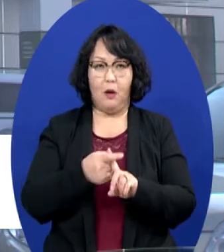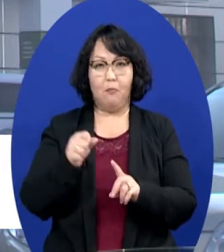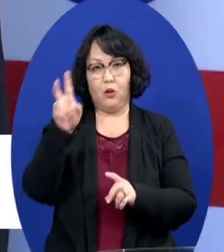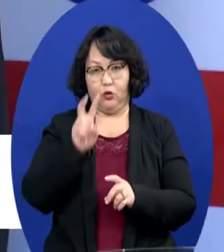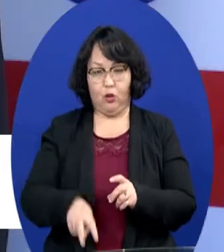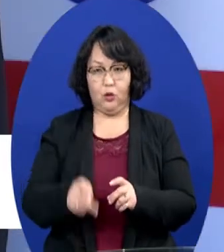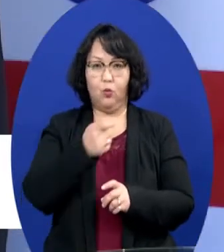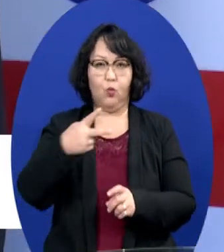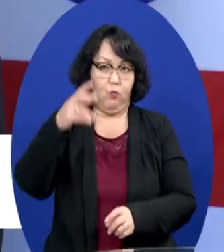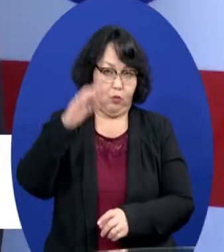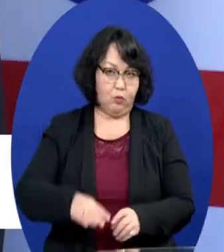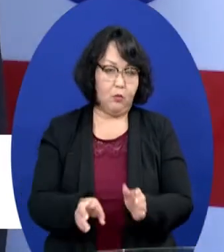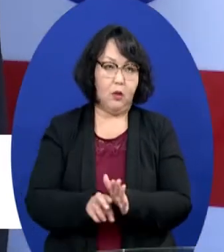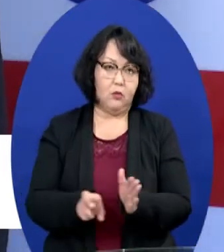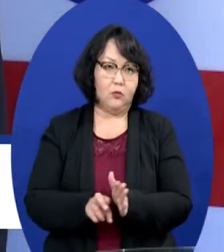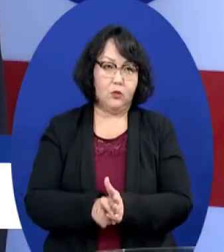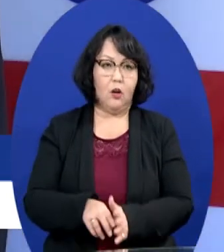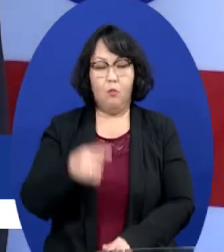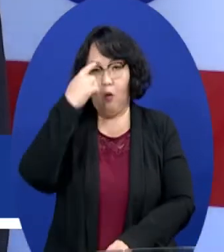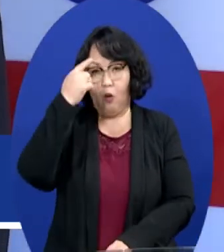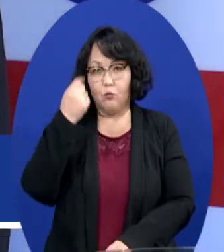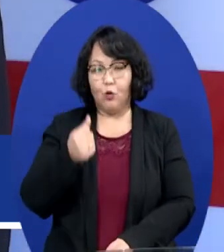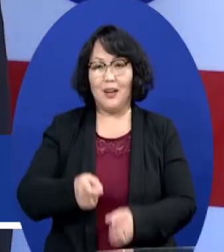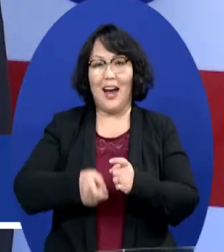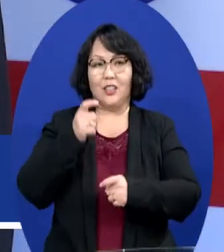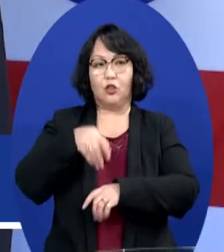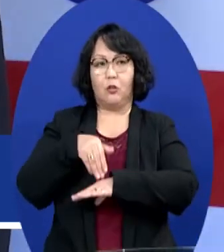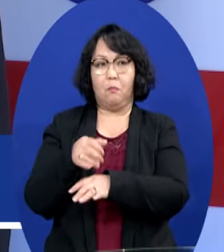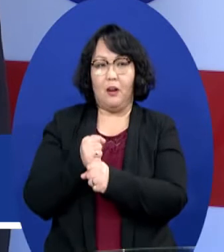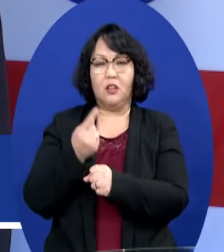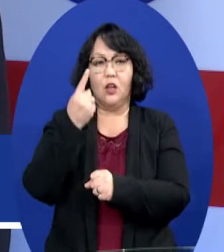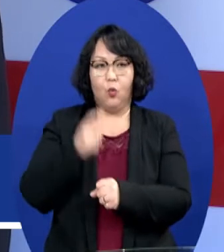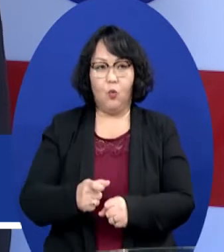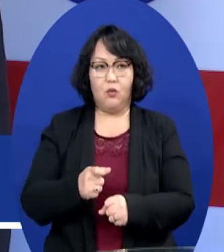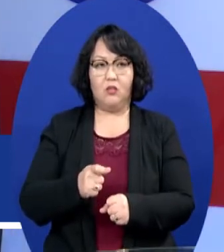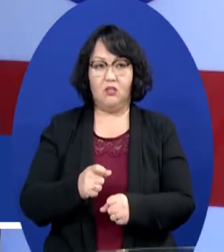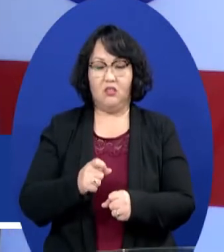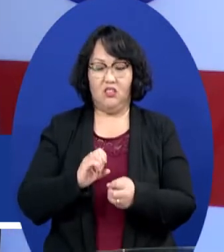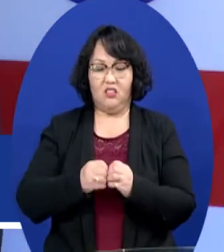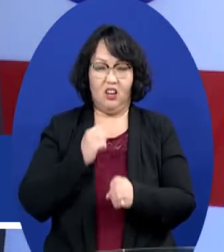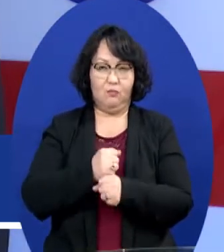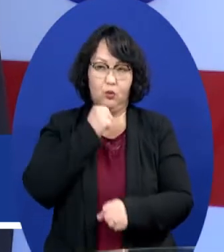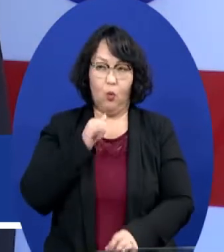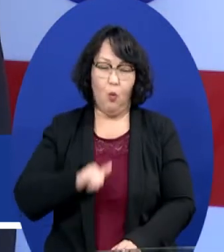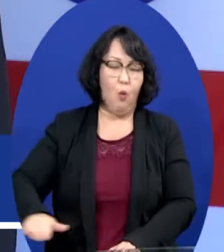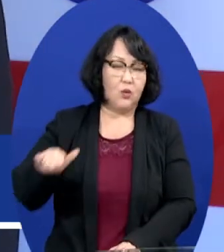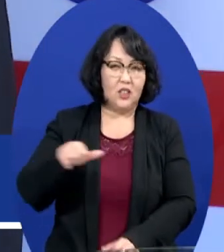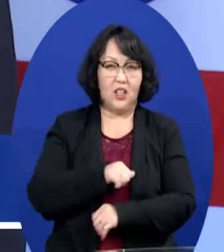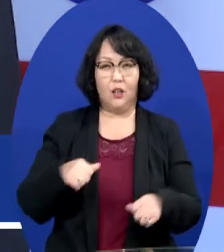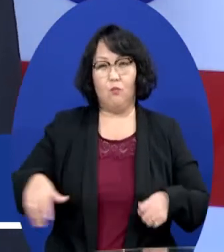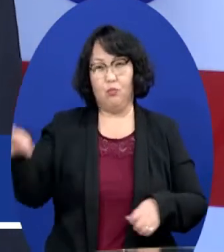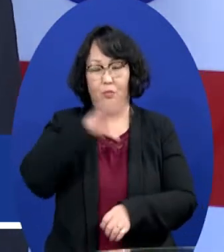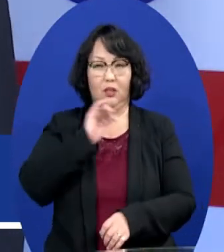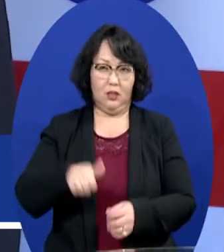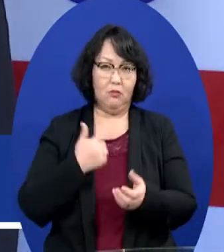байна. Төгөргийн ханшийг тогтвортой байлгах гэдэг чинь өөрөө нэг хүний хийдэг ажил биш, улсаараа тэмцдэг ажил. Одоо бид чөлөөт зах зээлд